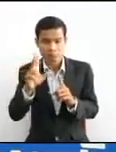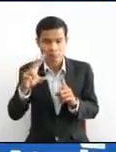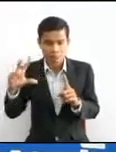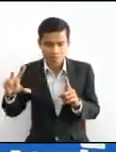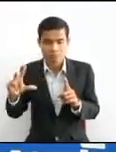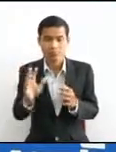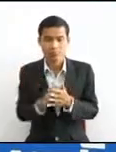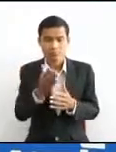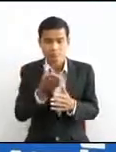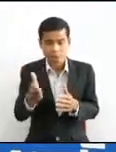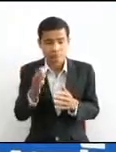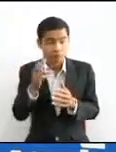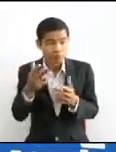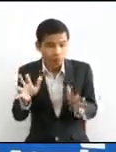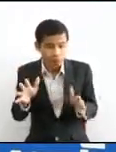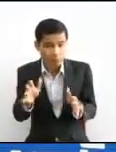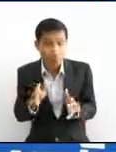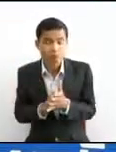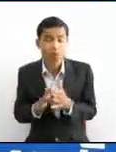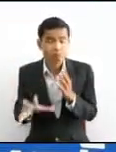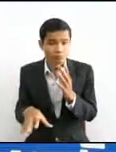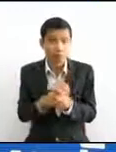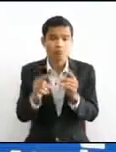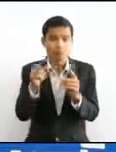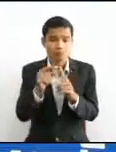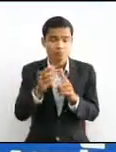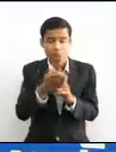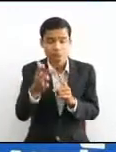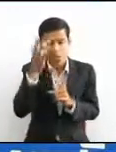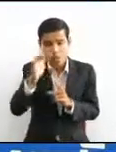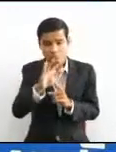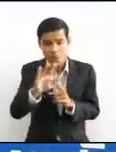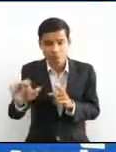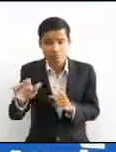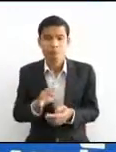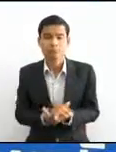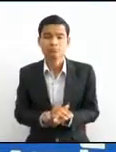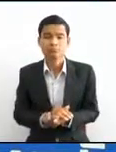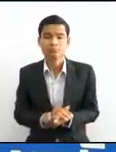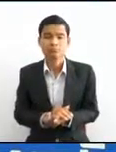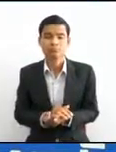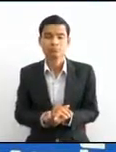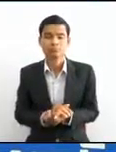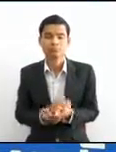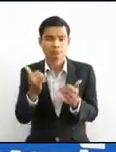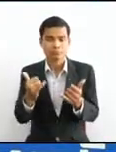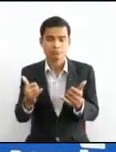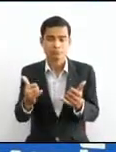chà hai nữa con chà là thay một biệt tiết nè cứ ta con bụi cài từng ọc nía mình chẳng chà